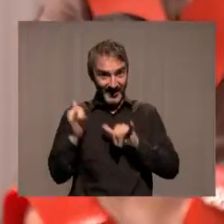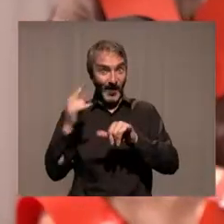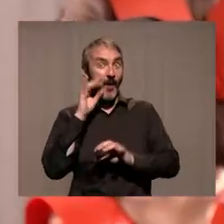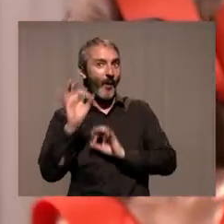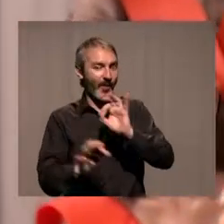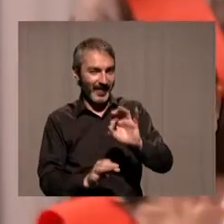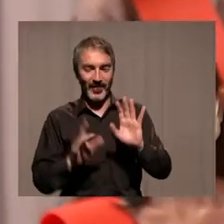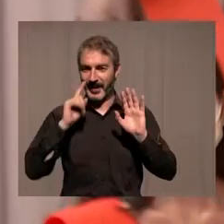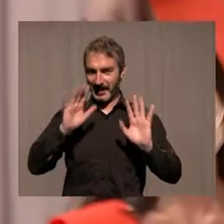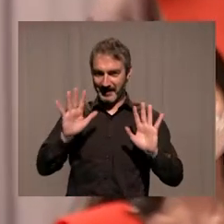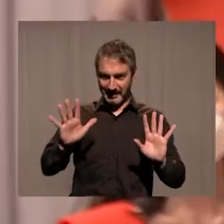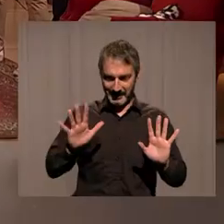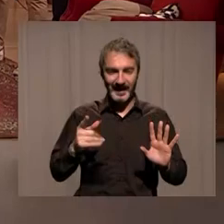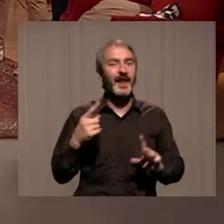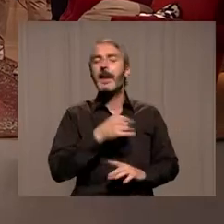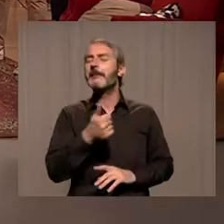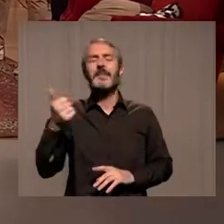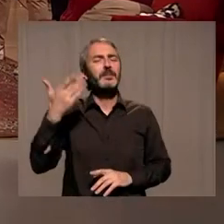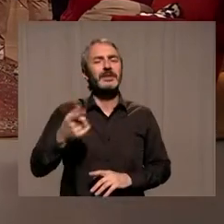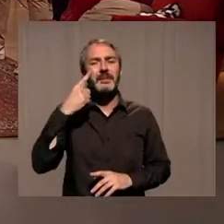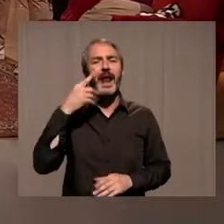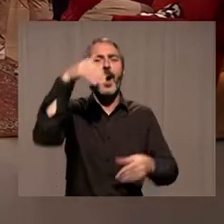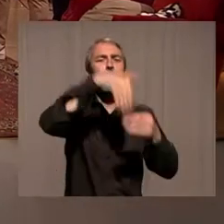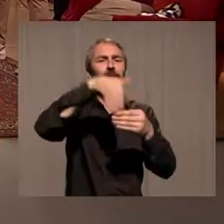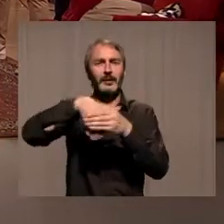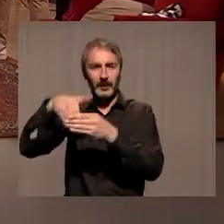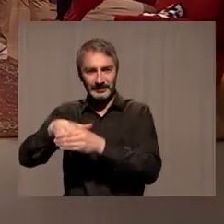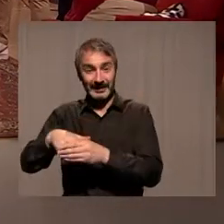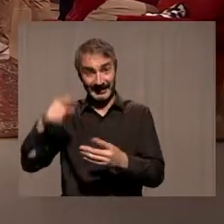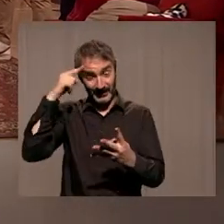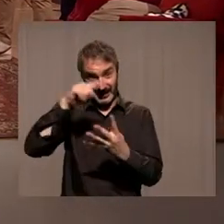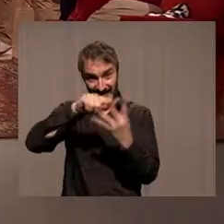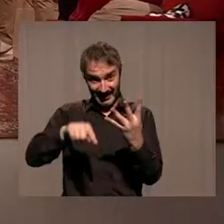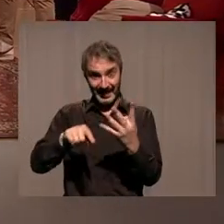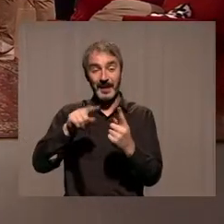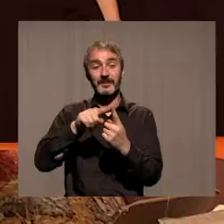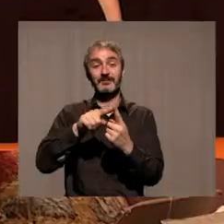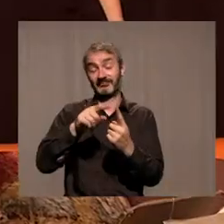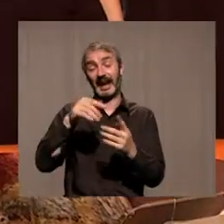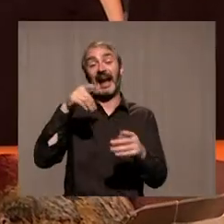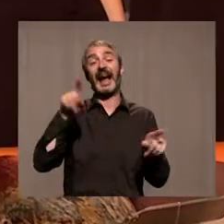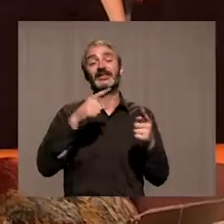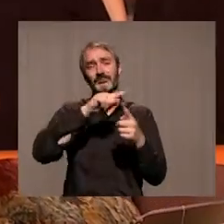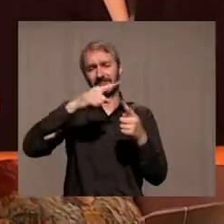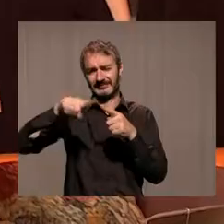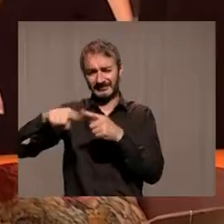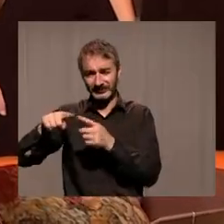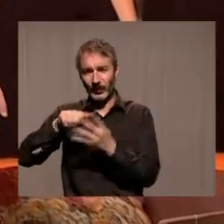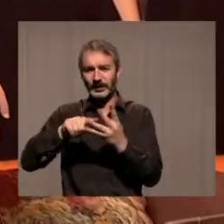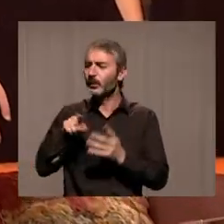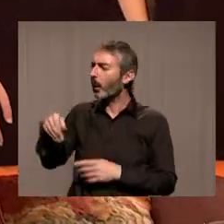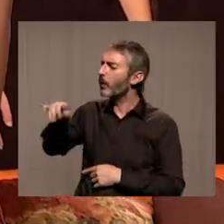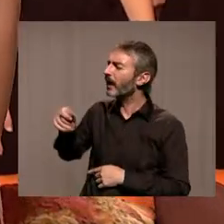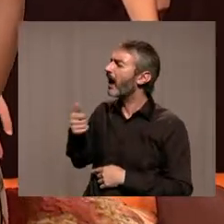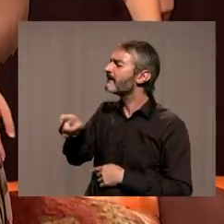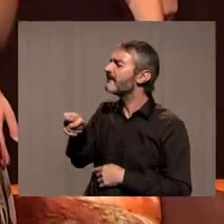Ei. A veure, mira'm un segon què ha passat amb les votacions d'Instagram. Sí. Teníem Una llum en aigua, Take Me Out, Shape of You i Last Night. Tu, Mònica, quina